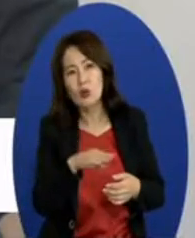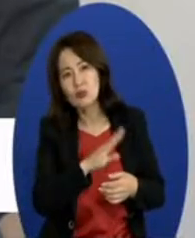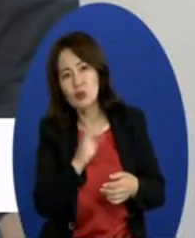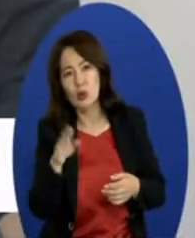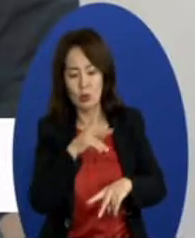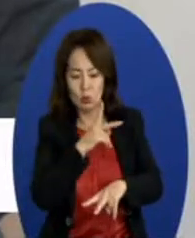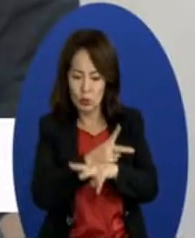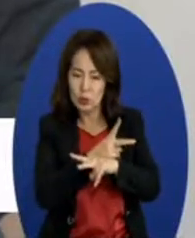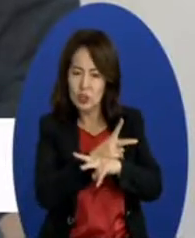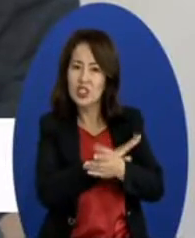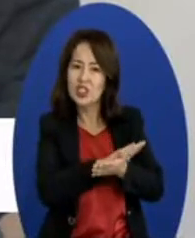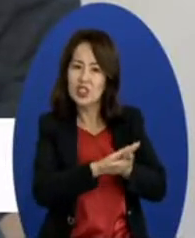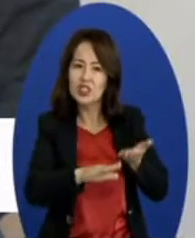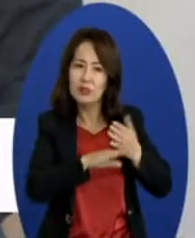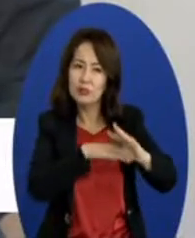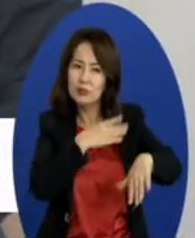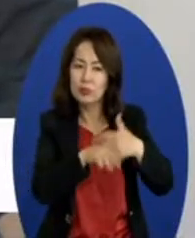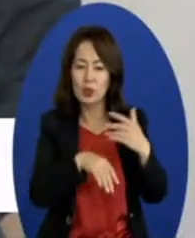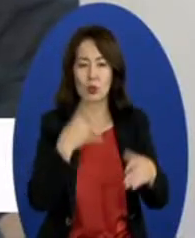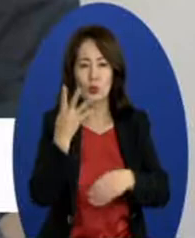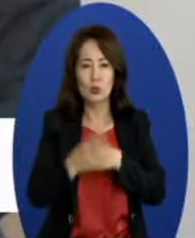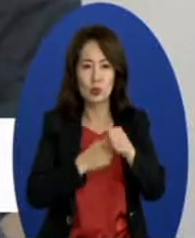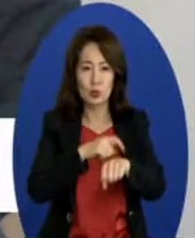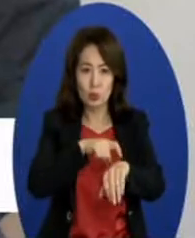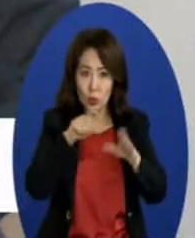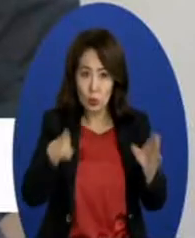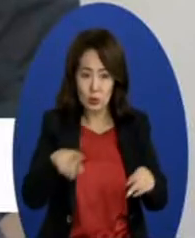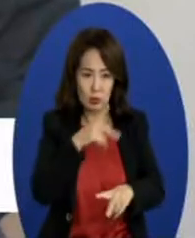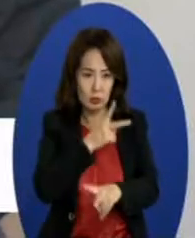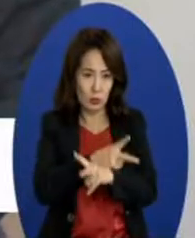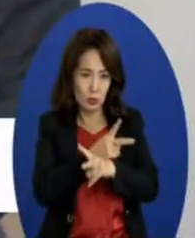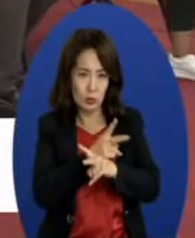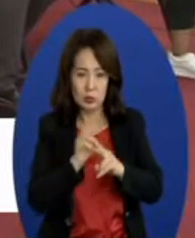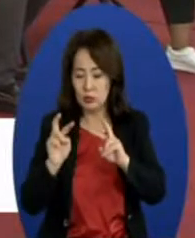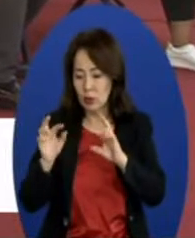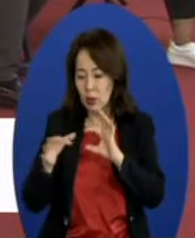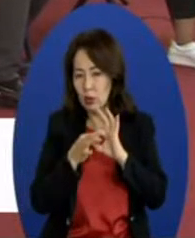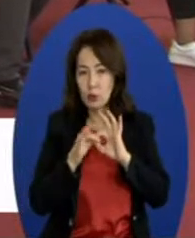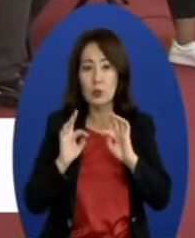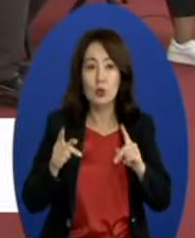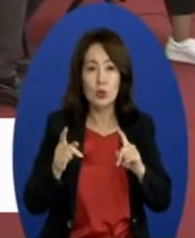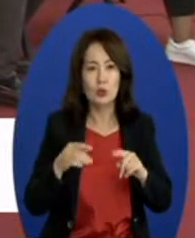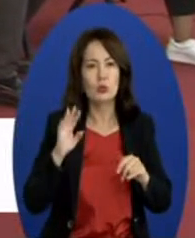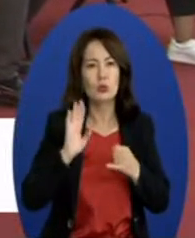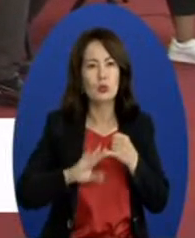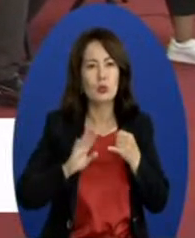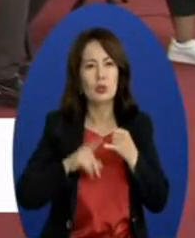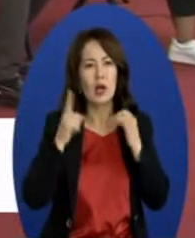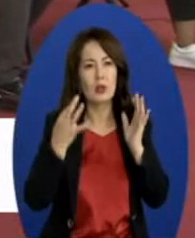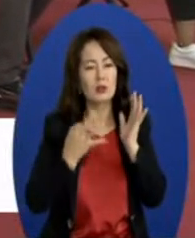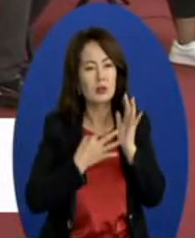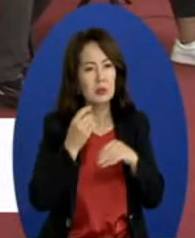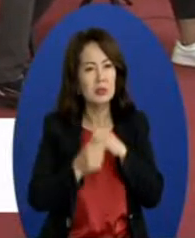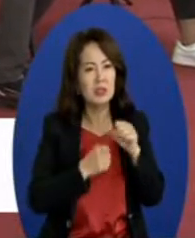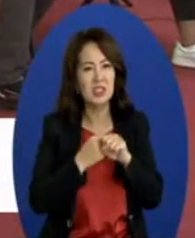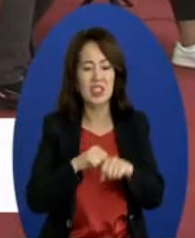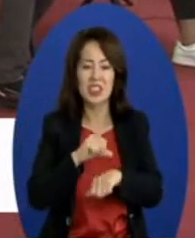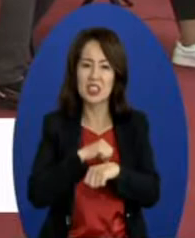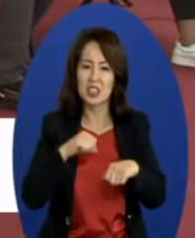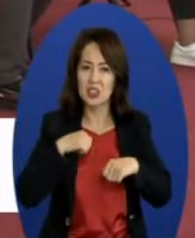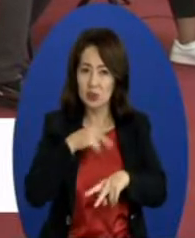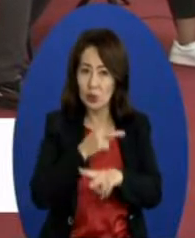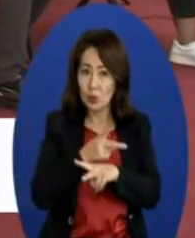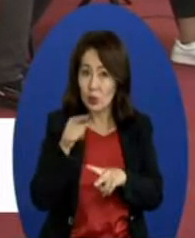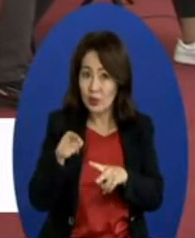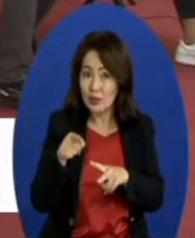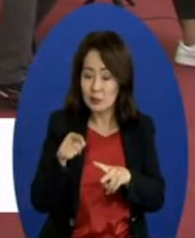хуулийн салбарын шинжилгээний давалгаа ирэх 4 жилд ийхүү хуулийн өөрчлөлтөөр үргэлжлэх нь. Сүүлийн 18 жил гар хүрээгүй байсан иргэний хуулийг шинжлэхэр